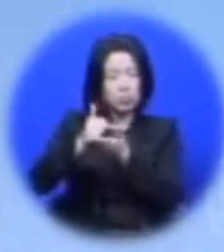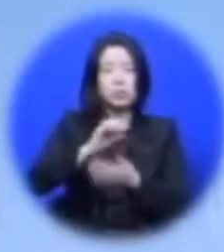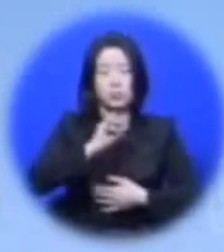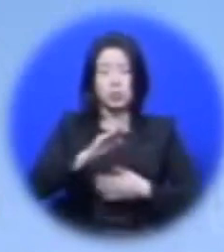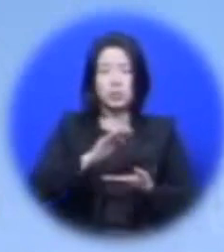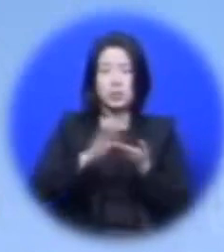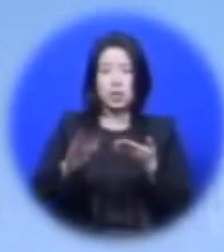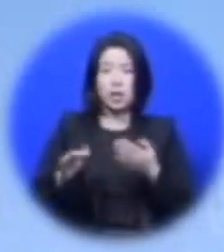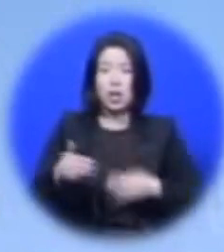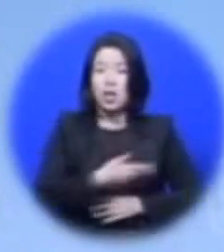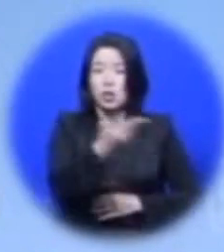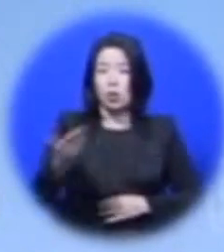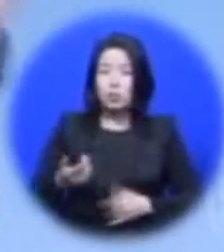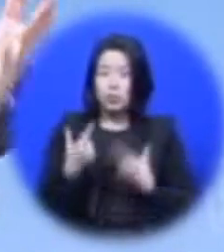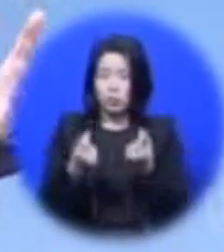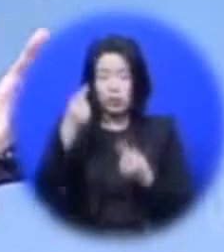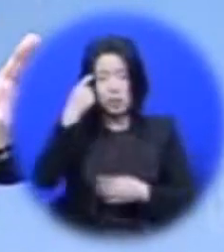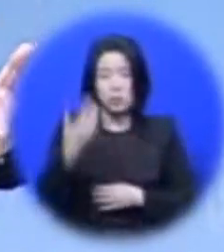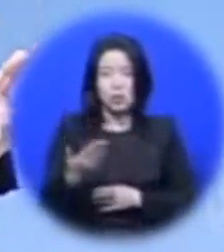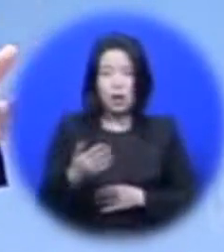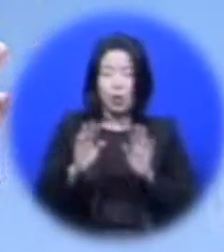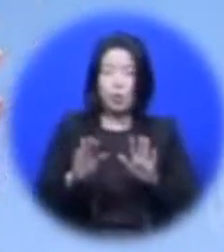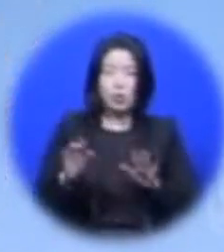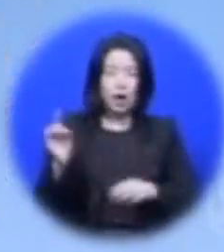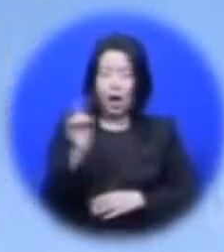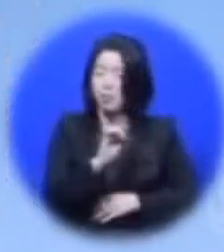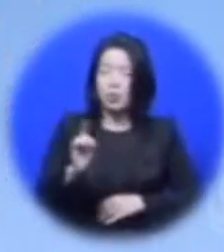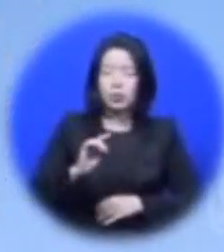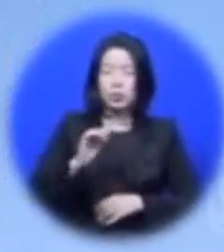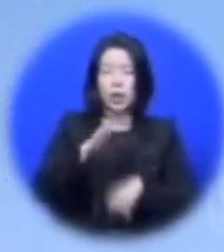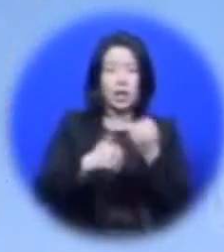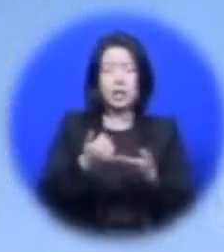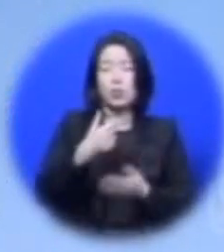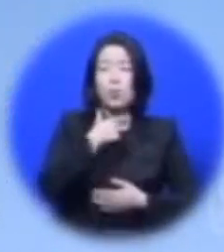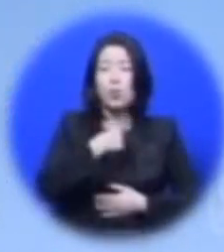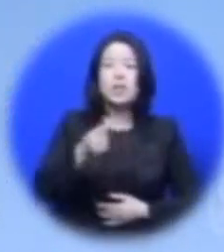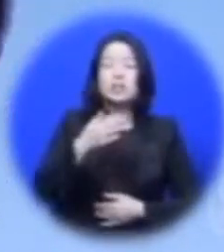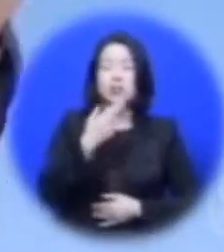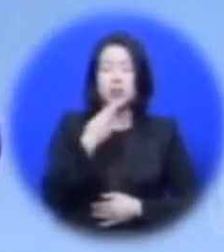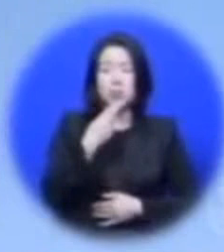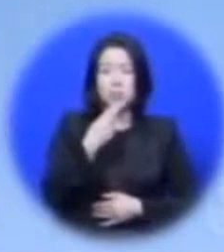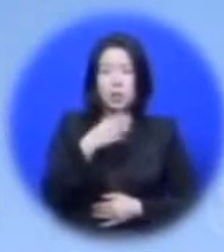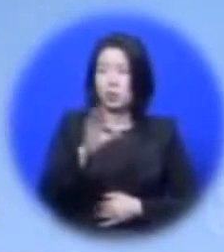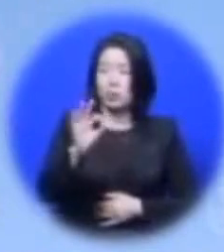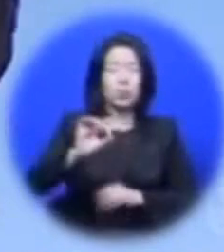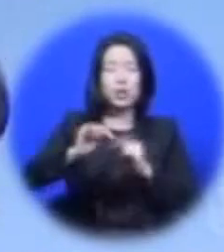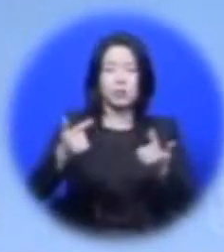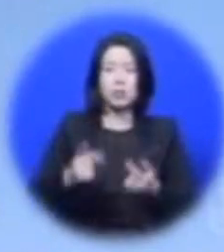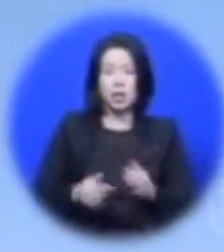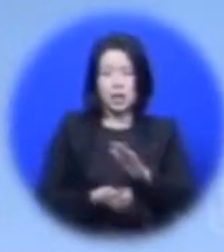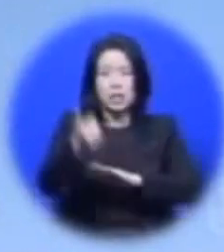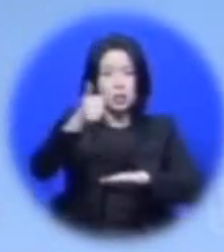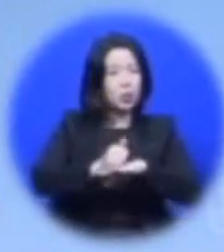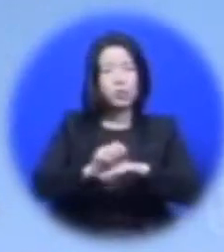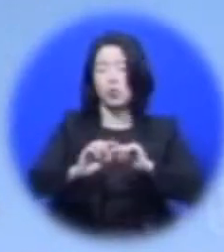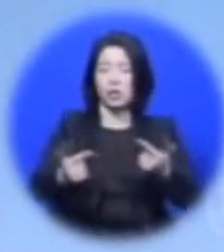여러분도 그렇습니까? 오늘 아무것도 하나님 저 원하는 게 없어요. 돈 아닙니다. 성공도